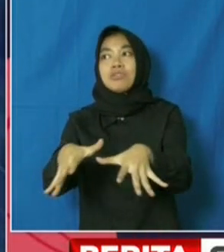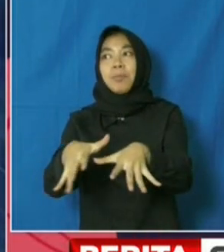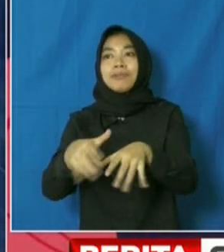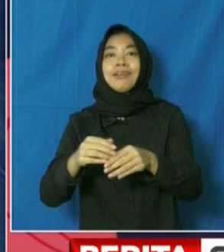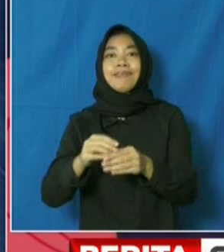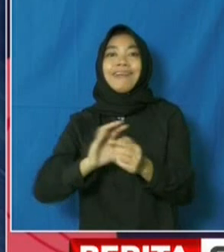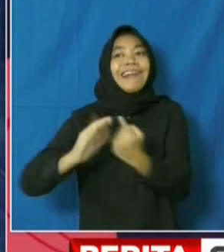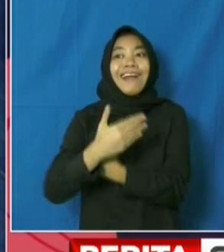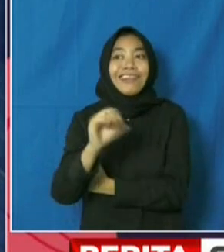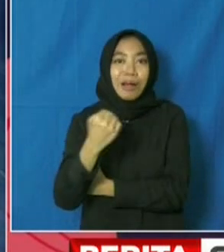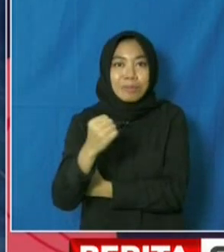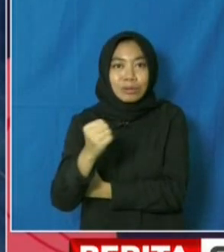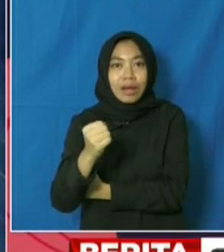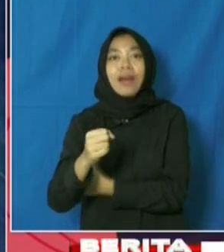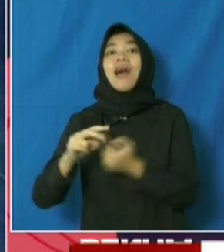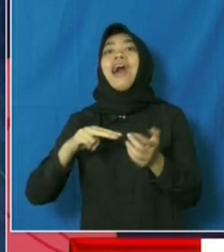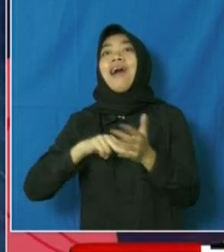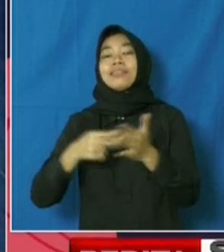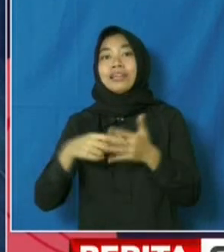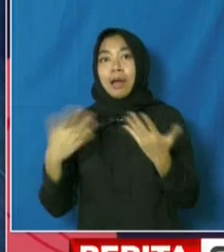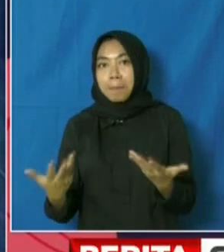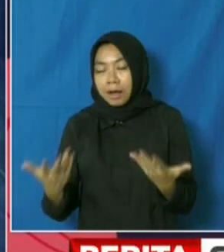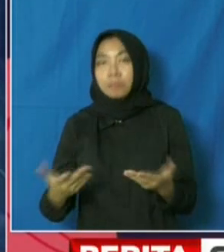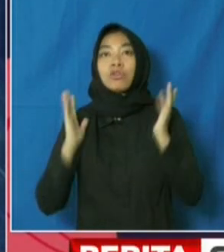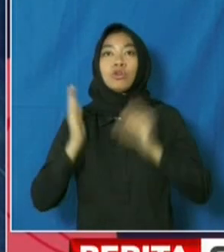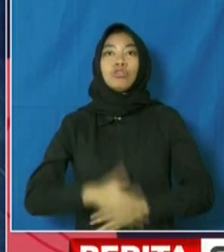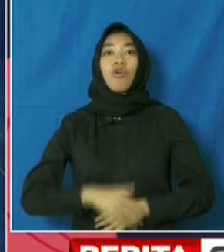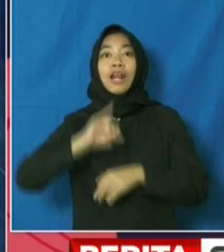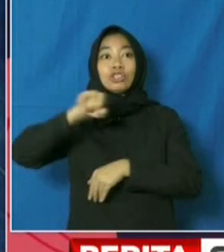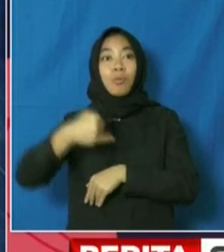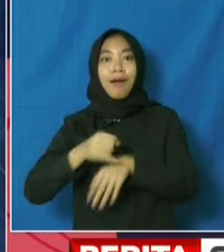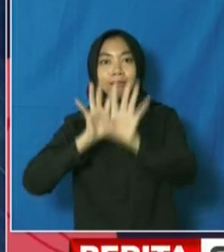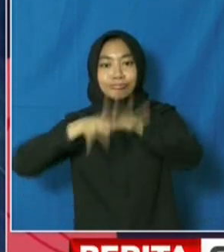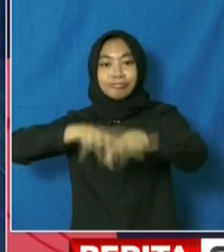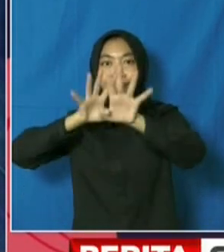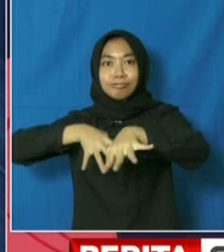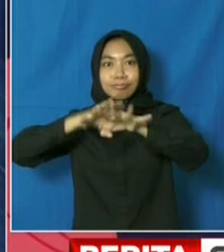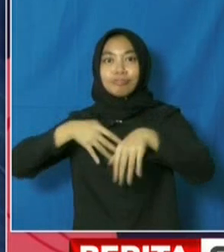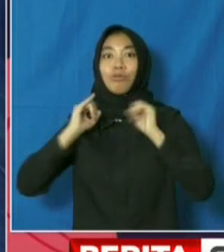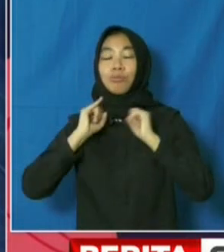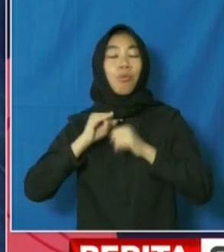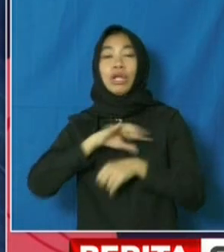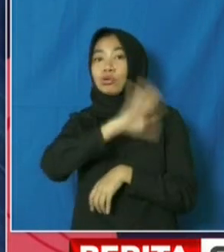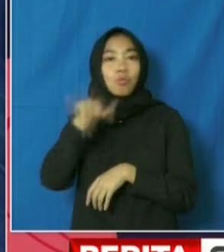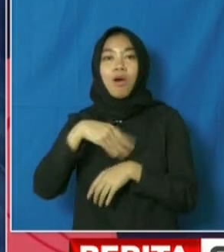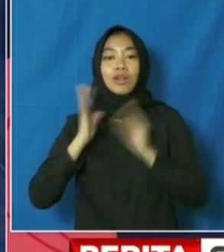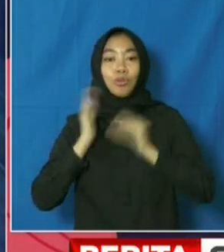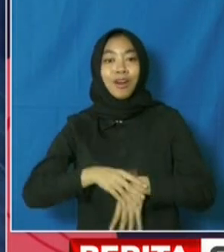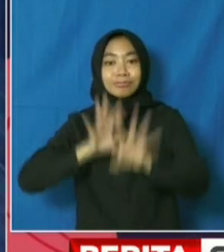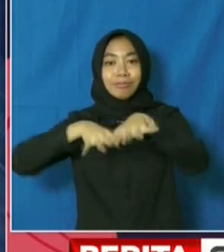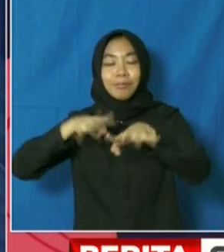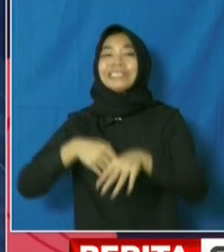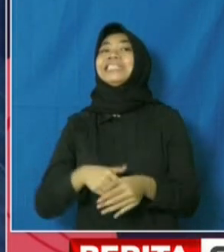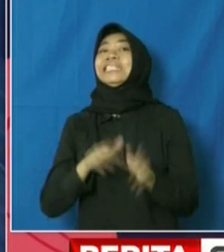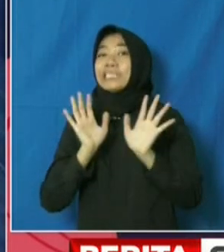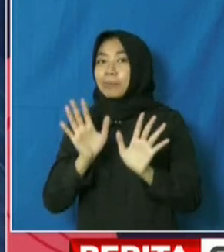tertentu maka penyelenggaraan shalat Jumat dan juga ibadah yang bersifat masif ini bisa dihentikan untuk